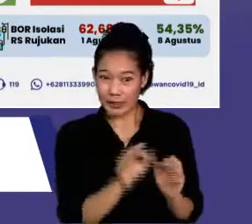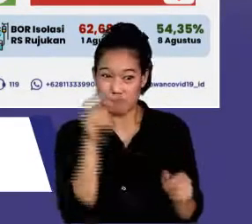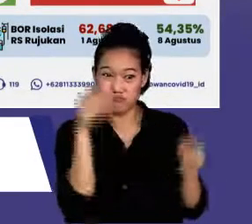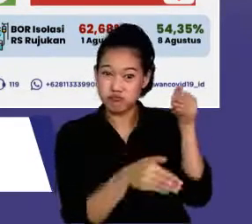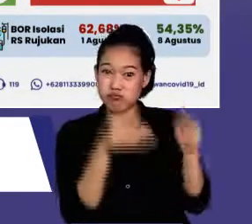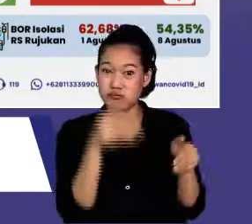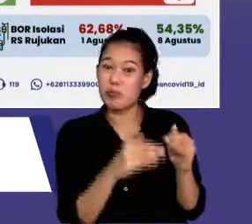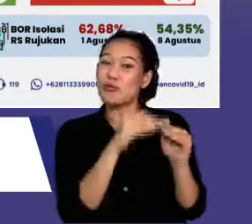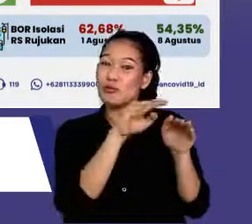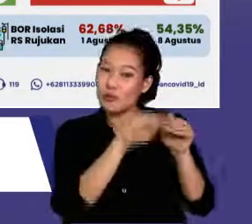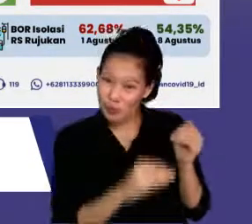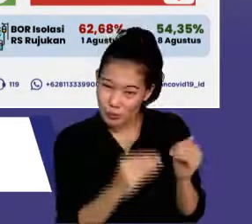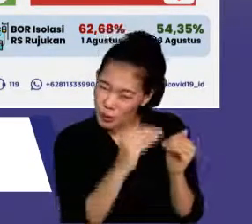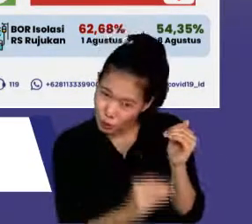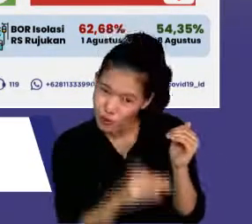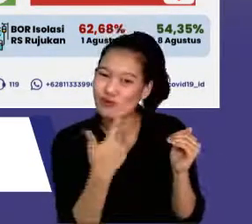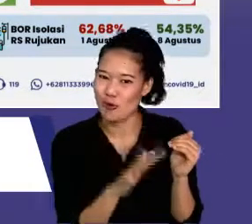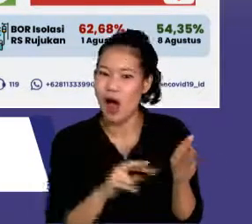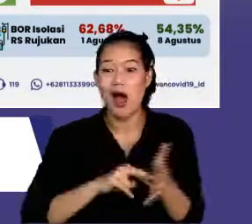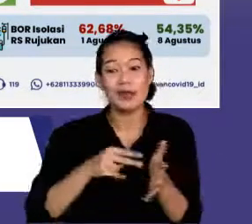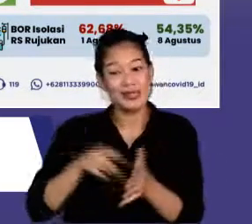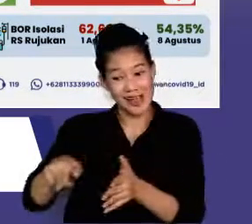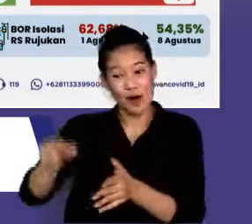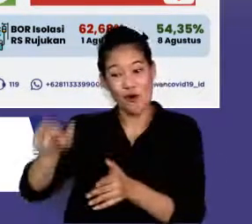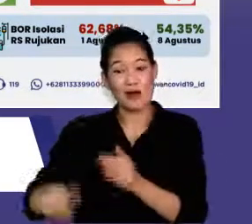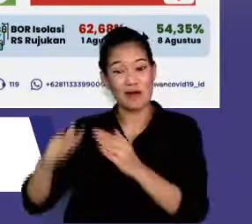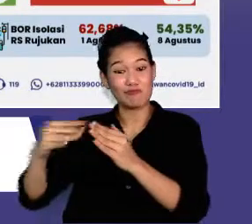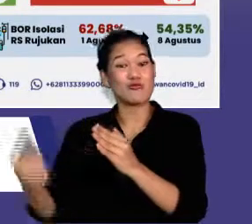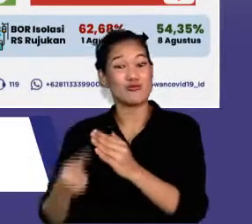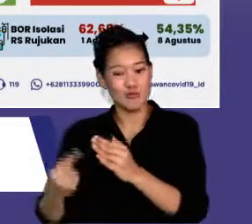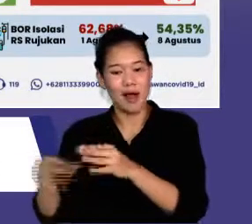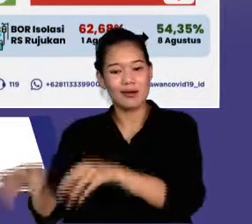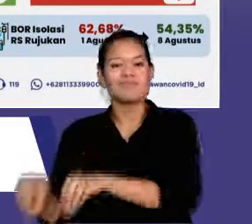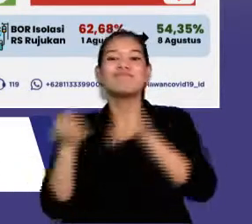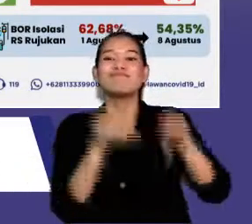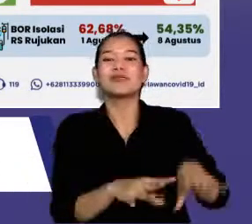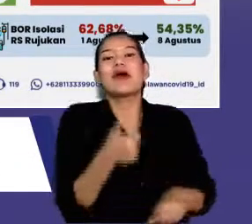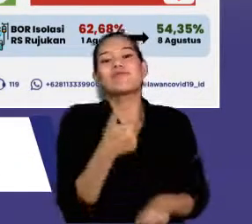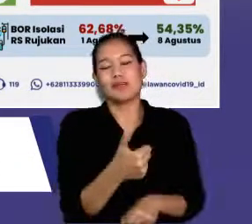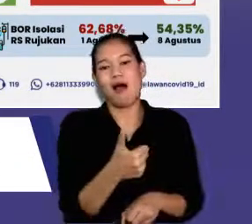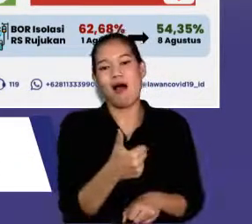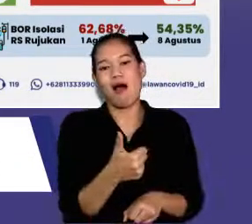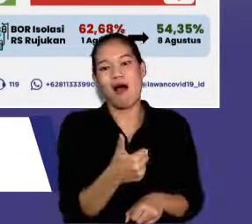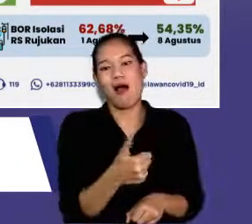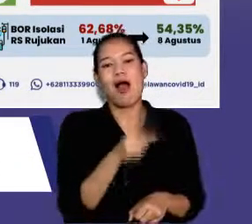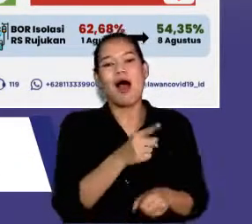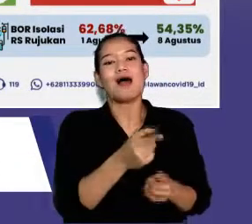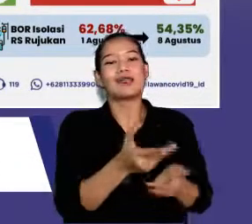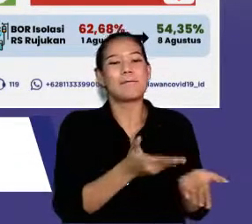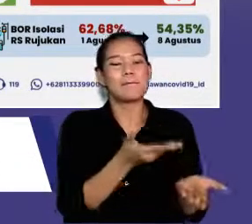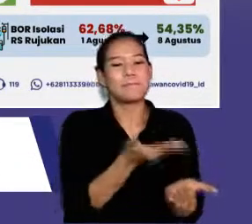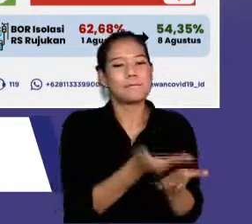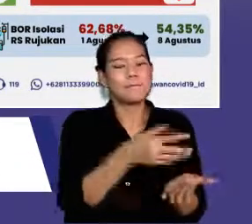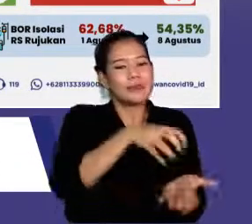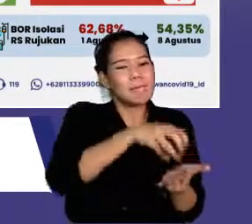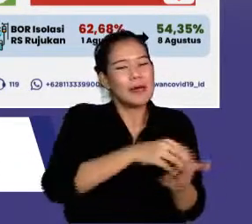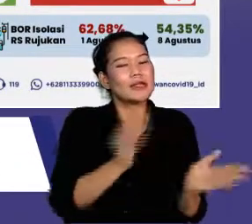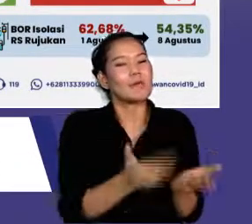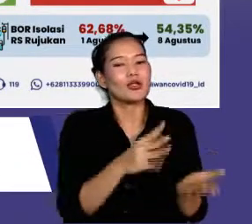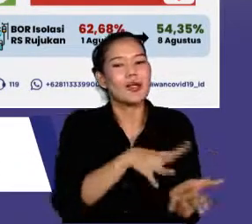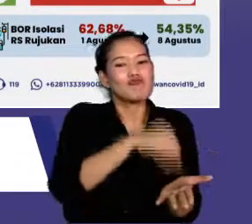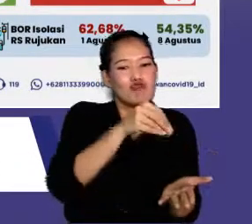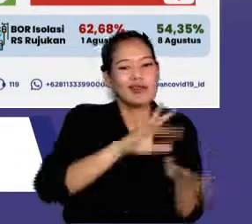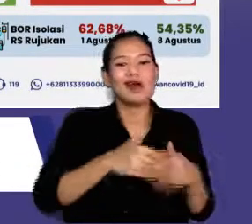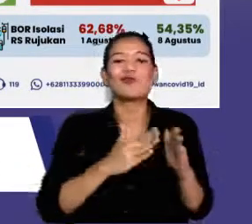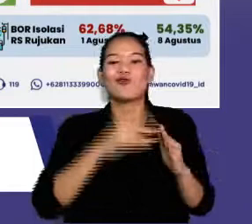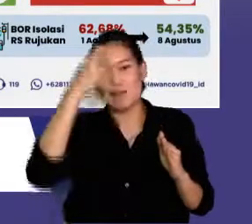maka pasien coffee 19 yang saat ini Sulawesi Mandiri di rumah dapat dipindahkan ketempat isolasi terpusat atau ke rumah